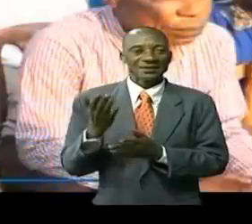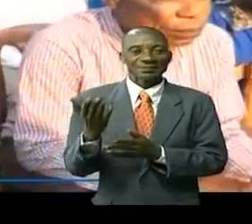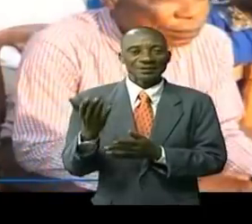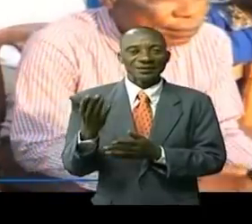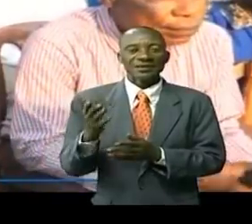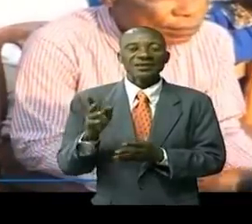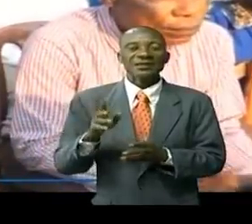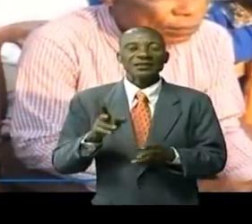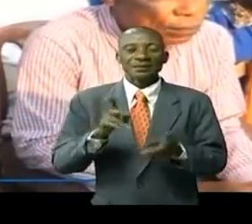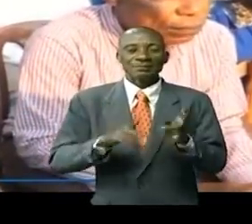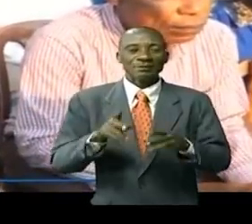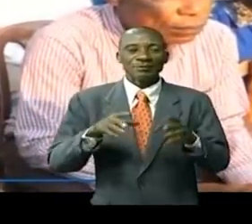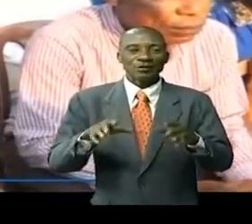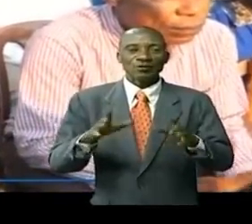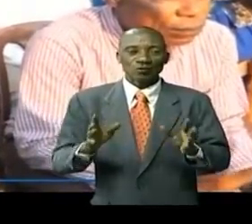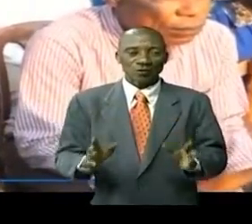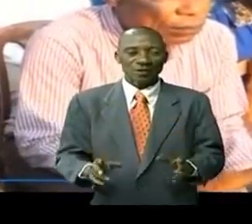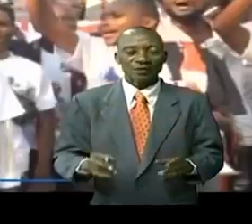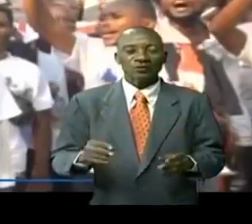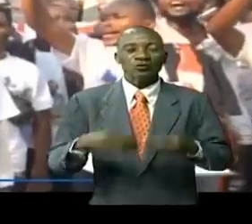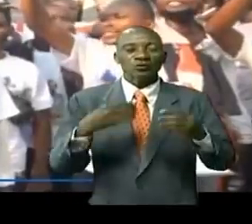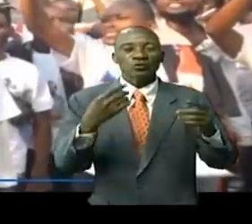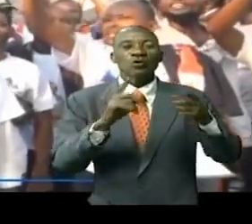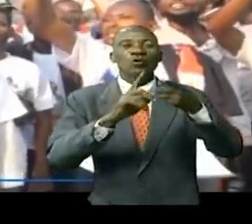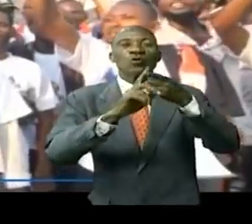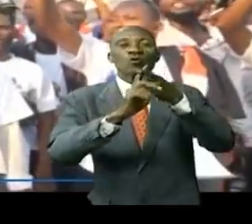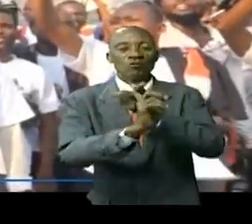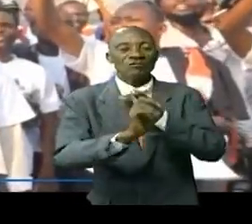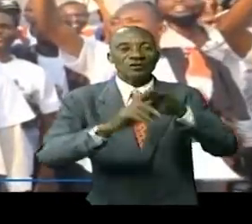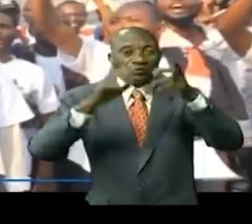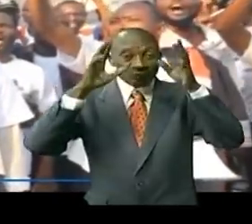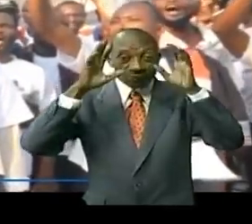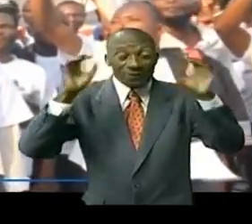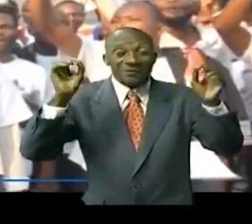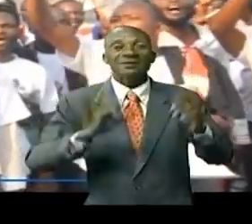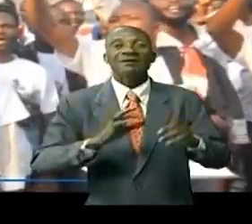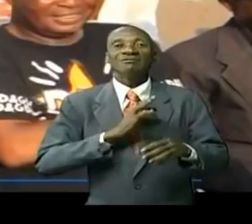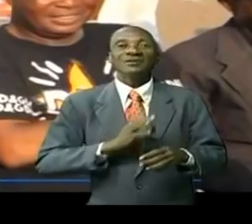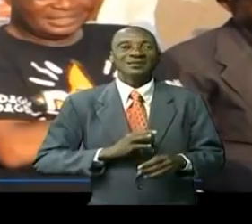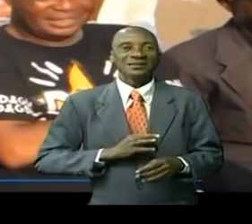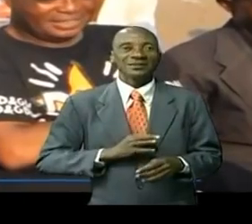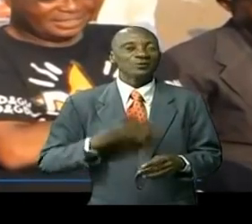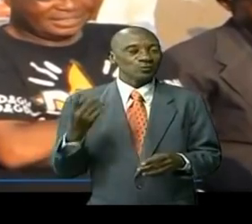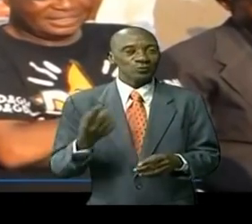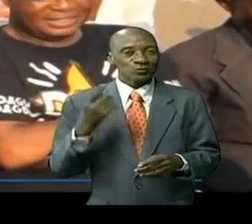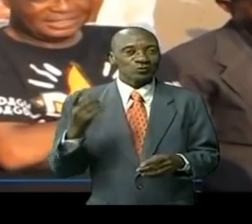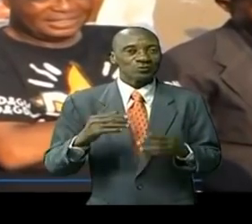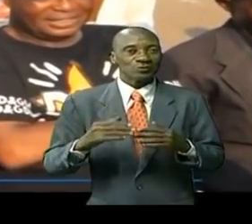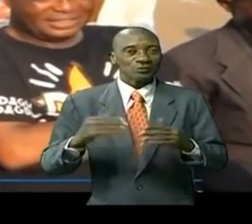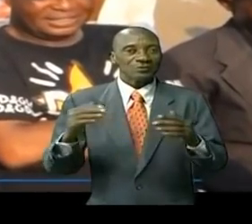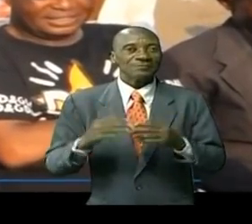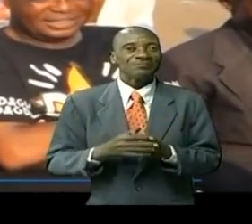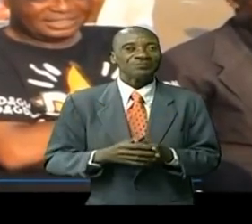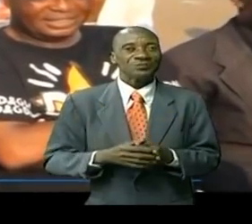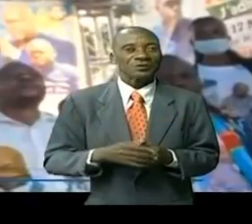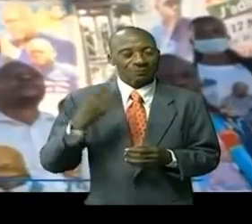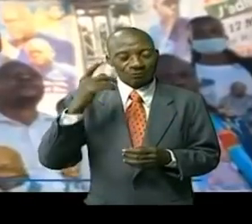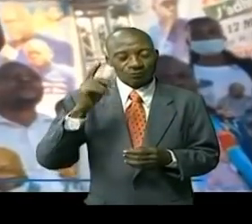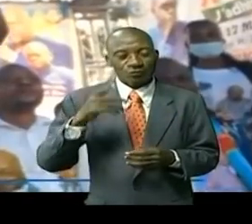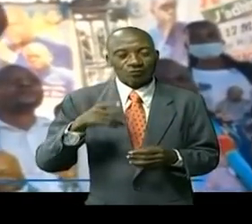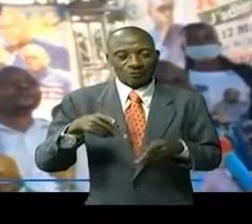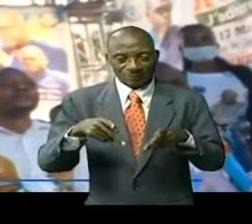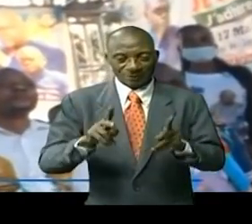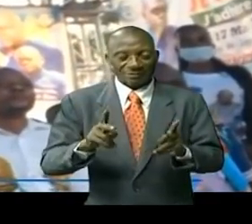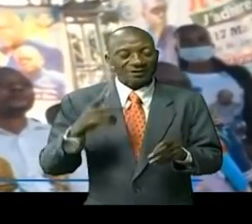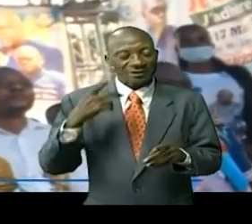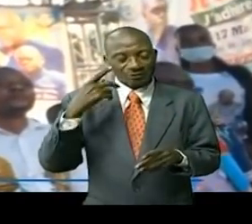de renouveler sa confiance au président de la République, Félix Antoine Tshisekedi Tshilombo, afin de lui permettre d'amener le pays vers